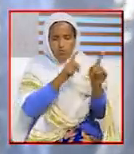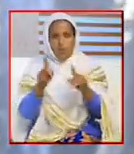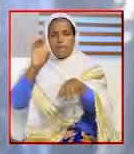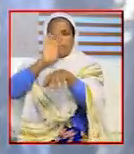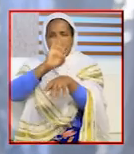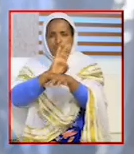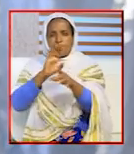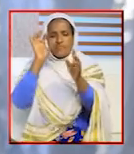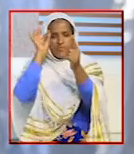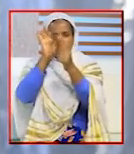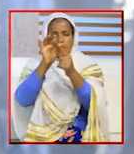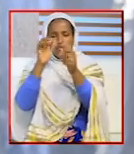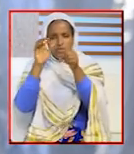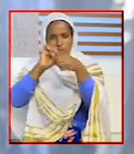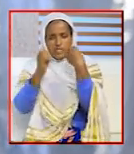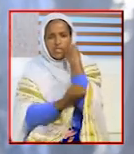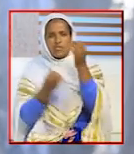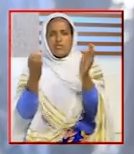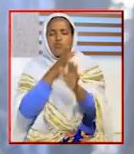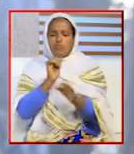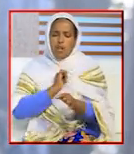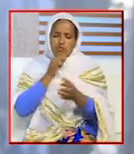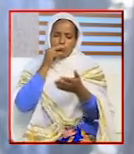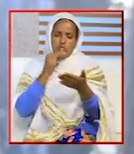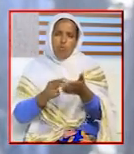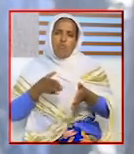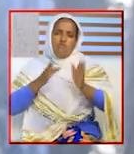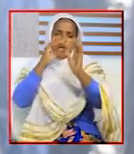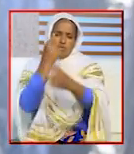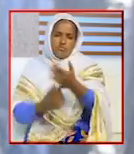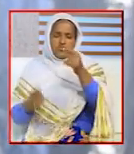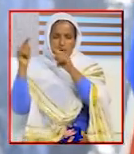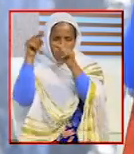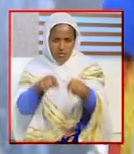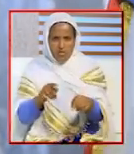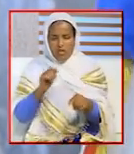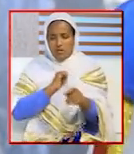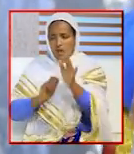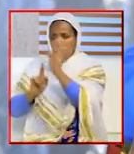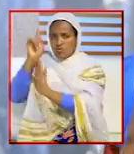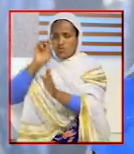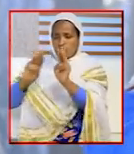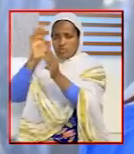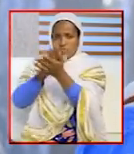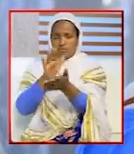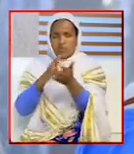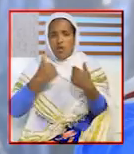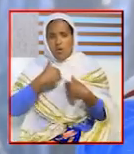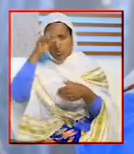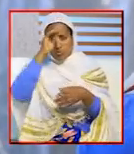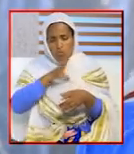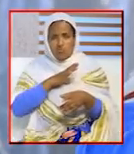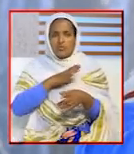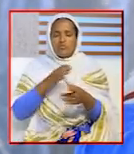የሚቋቋሙትም ቤተክርስቲያኗ ባቀደችው እቅድ መሰረት ሳይሆን በጎ ፈቃደኛ የሆኑ ወጣቶች ለምሳሌ እኔ ያደኩበት ሰንበት ትምህርት ቤት የነበሩ